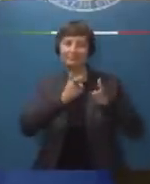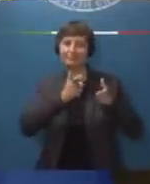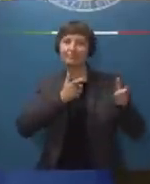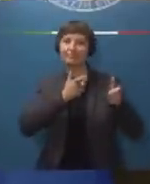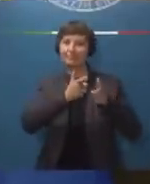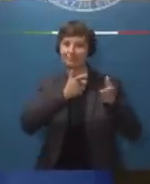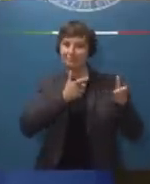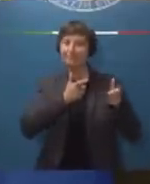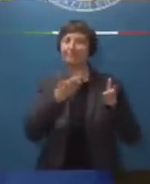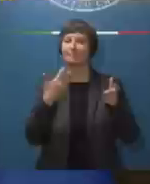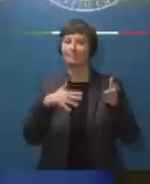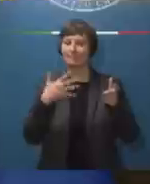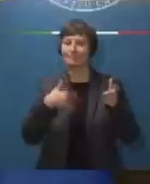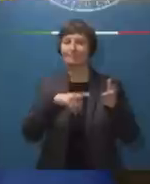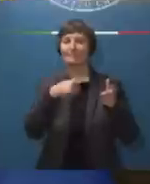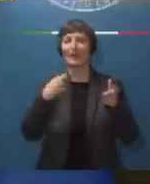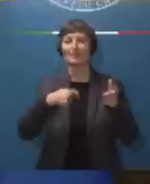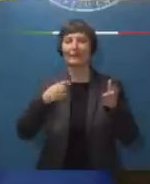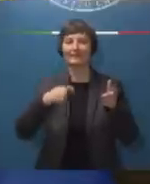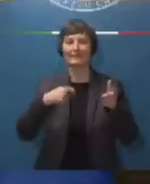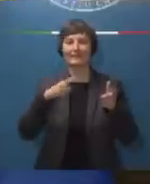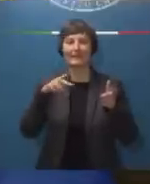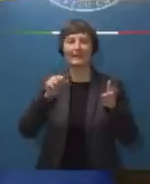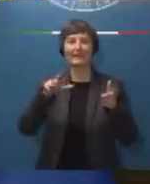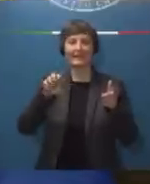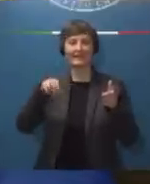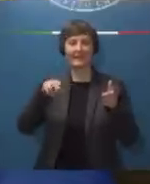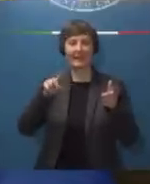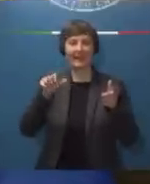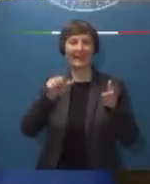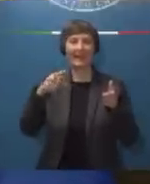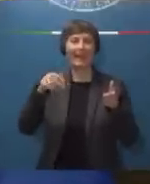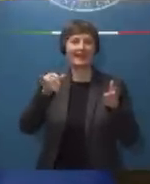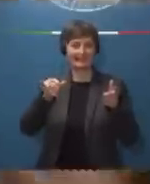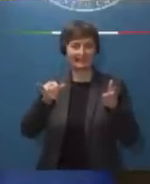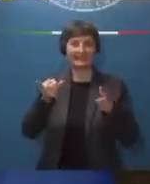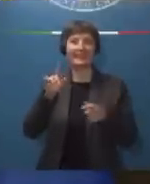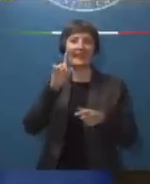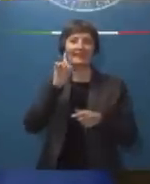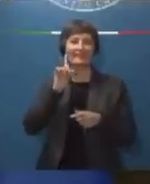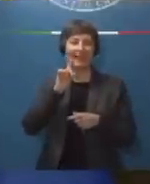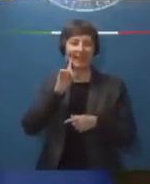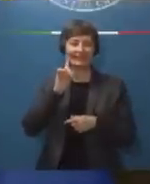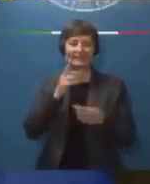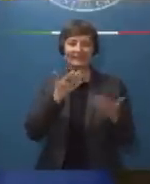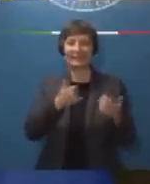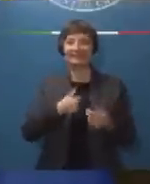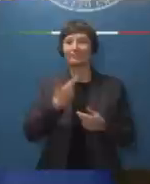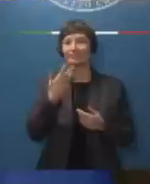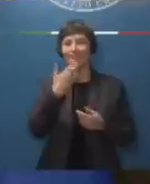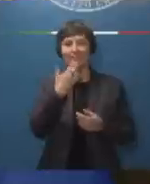presidente glelinski che voglio ringraziare per la sua visita molto importante Sono davvero felice